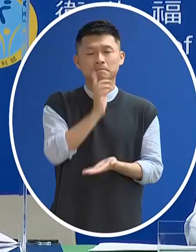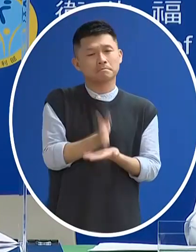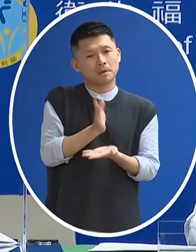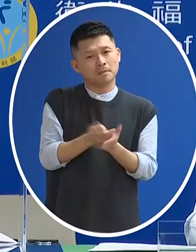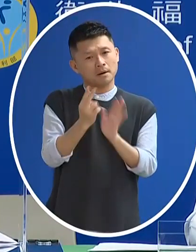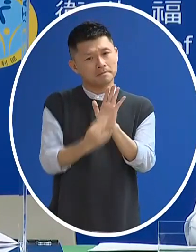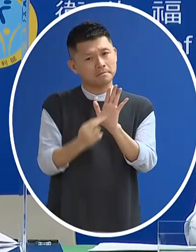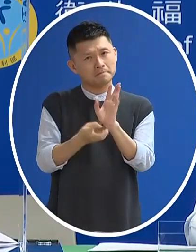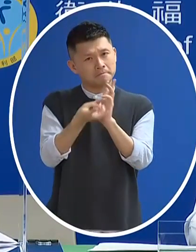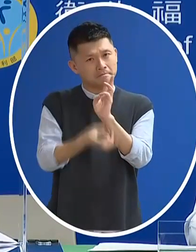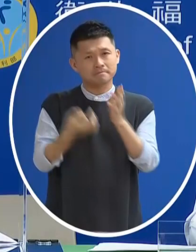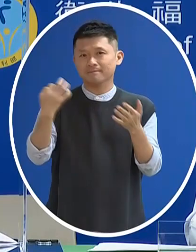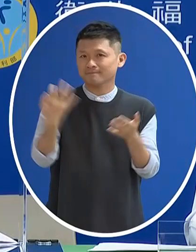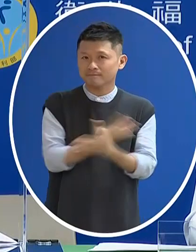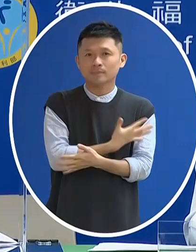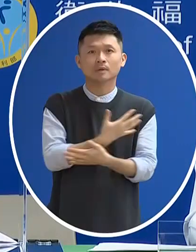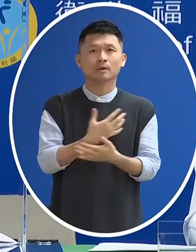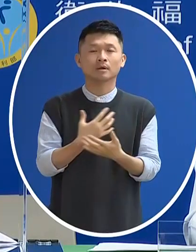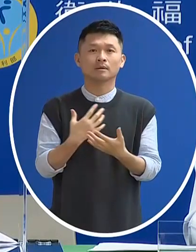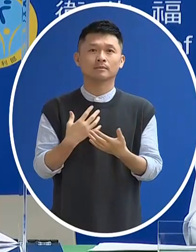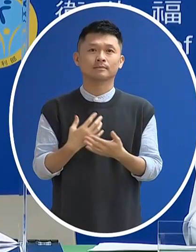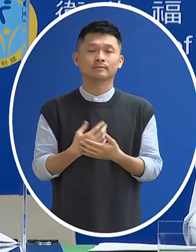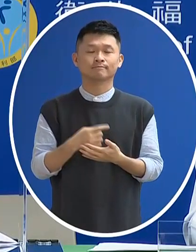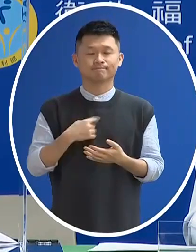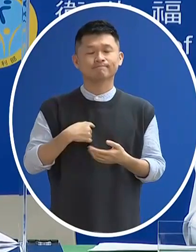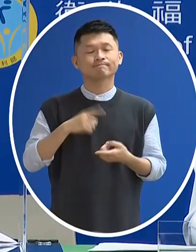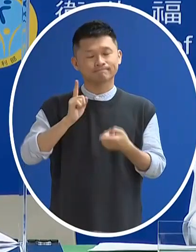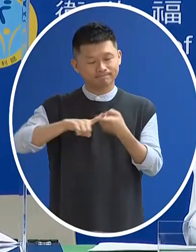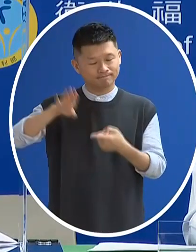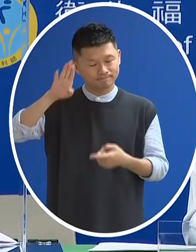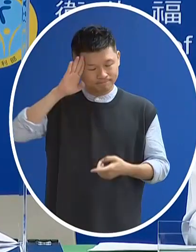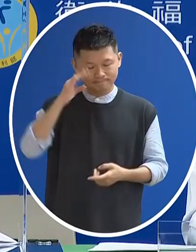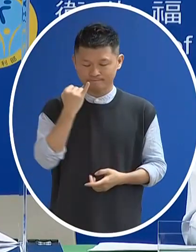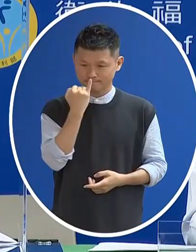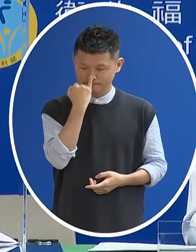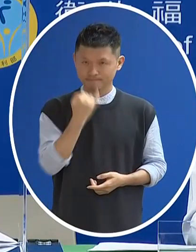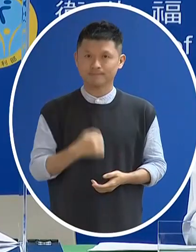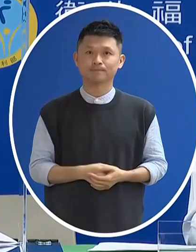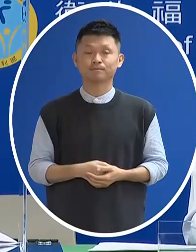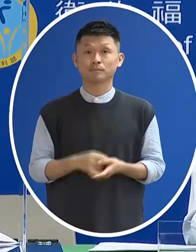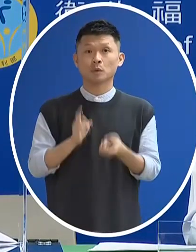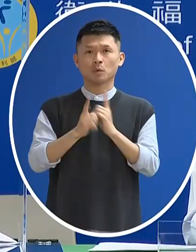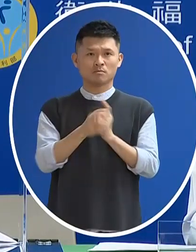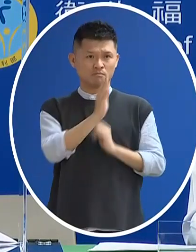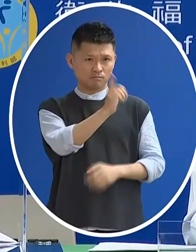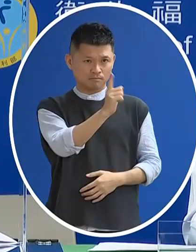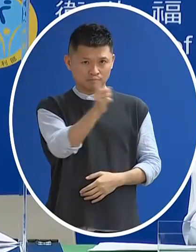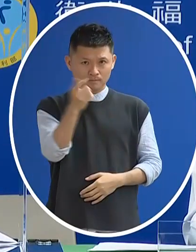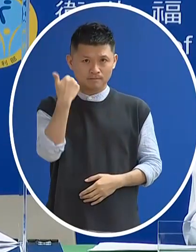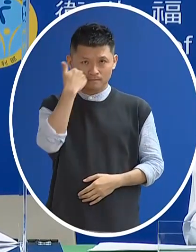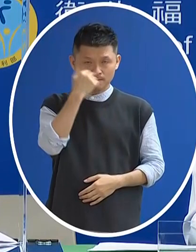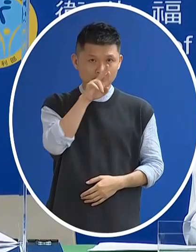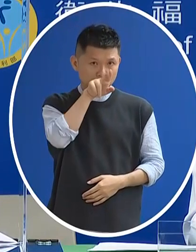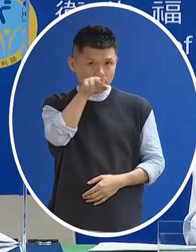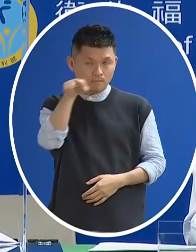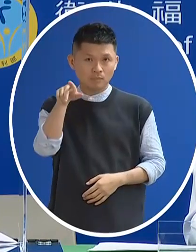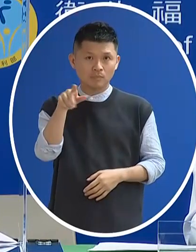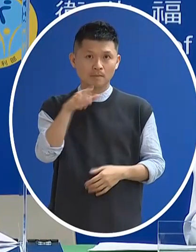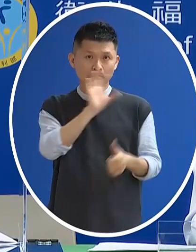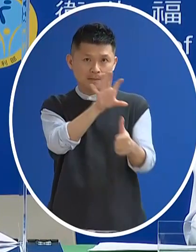用词不够精准或不够恰当，我还是要说抱歉，绝对没有要去指责或伤害任何人的意